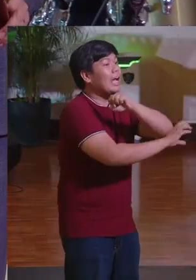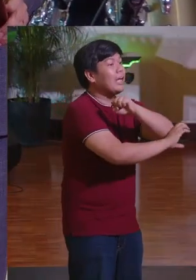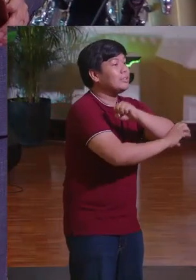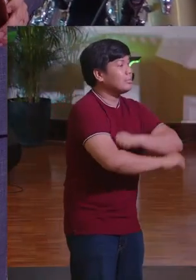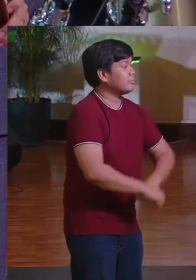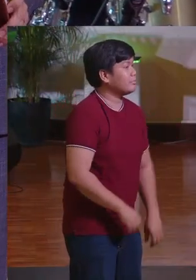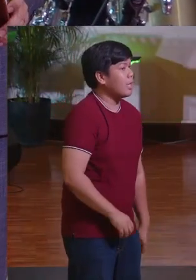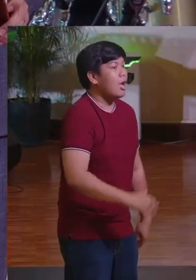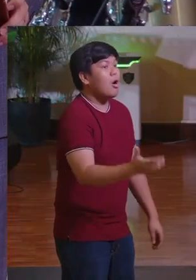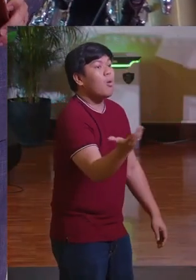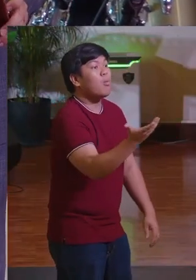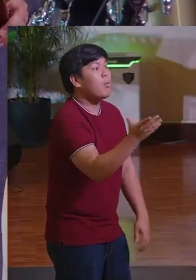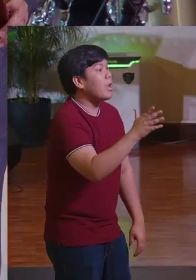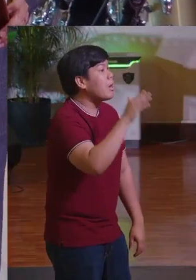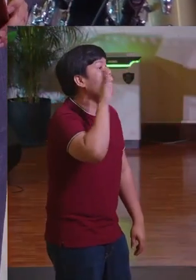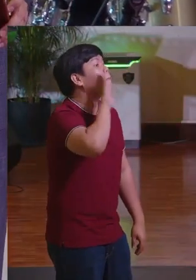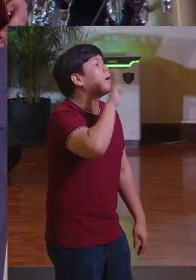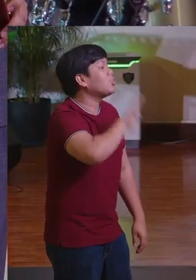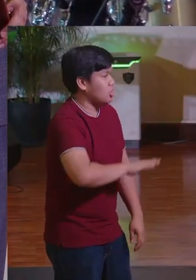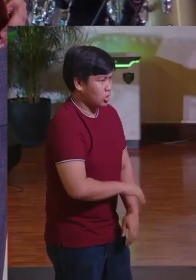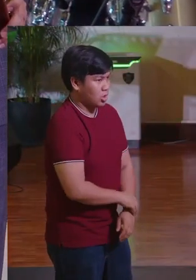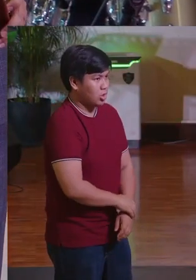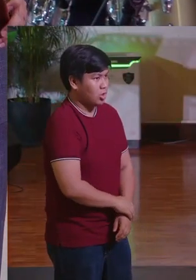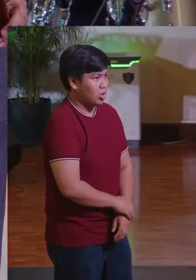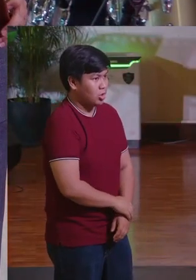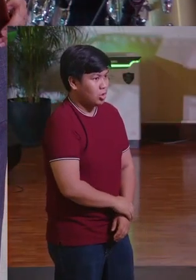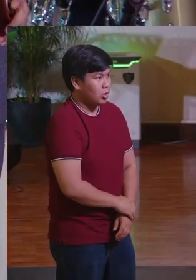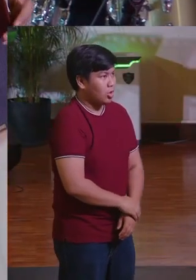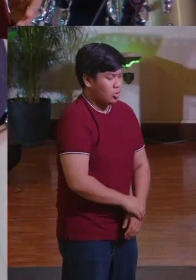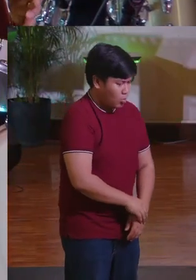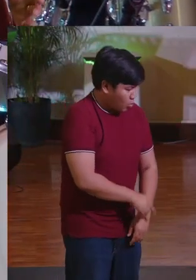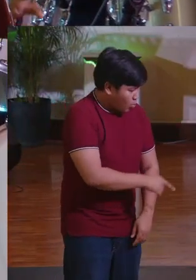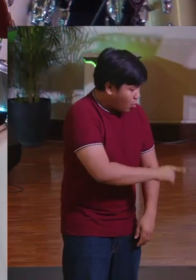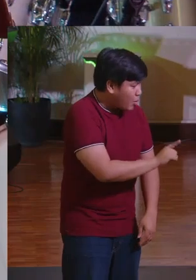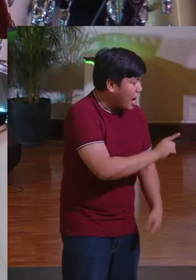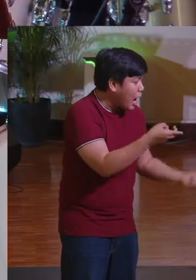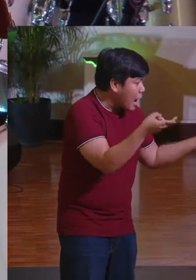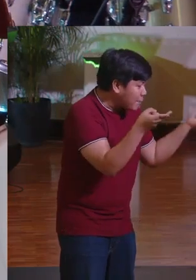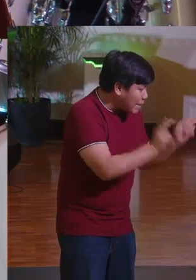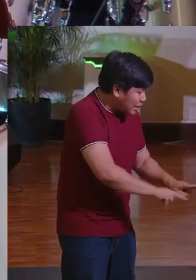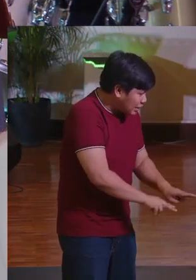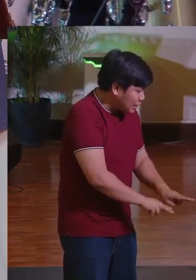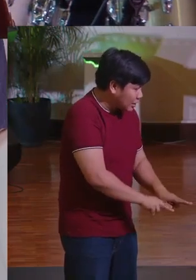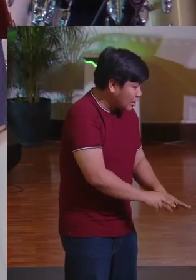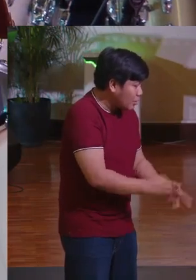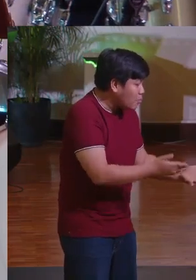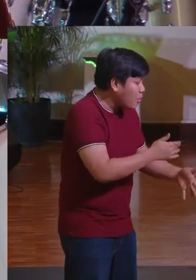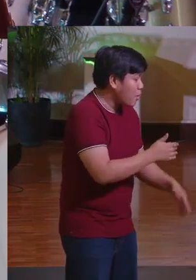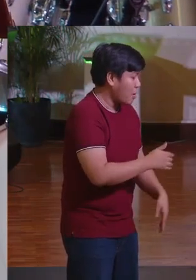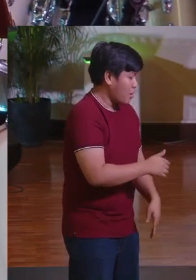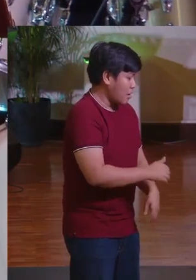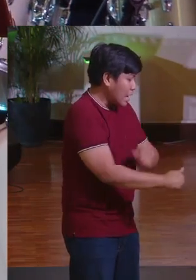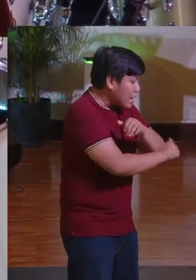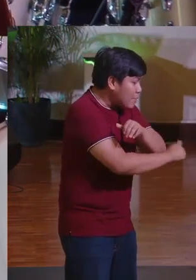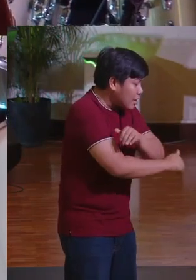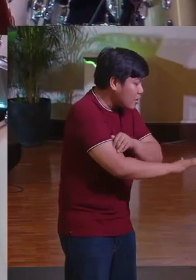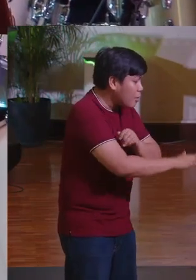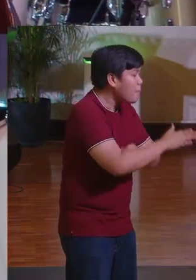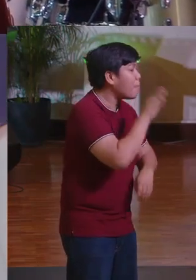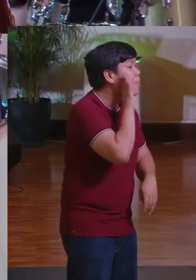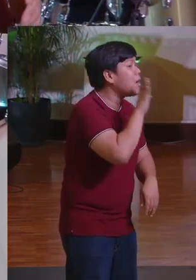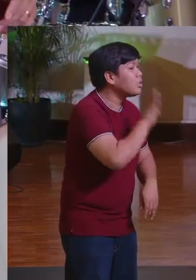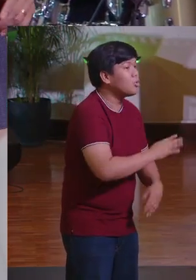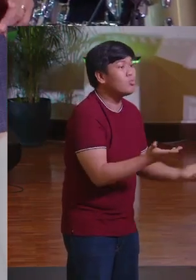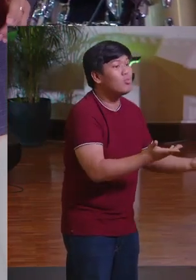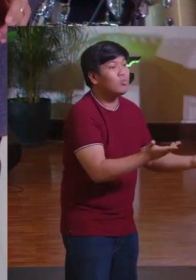brother? What have you done? Si Job po, nung nagsimulang magreklamo sa kanyang mga dinaraanan, kasama